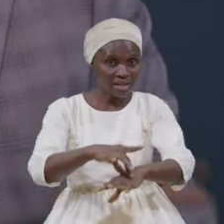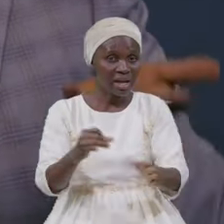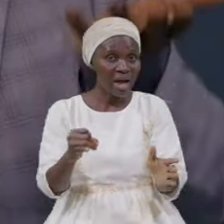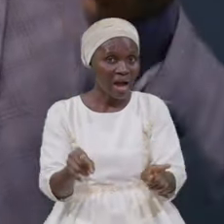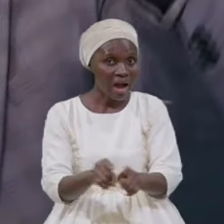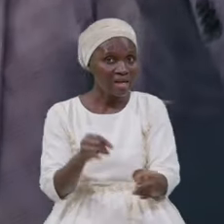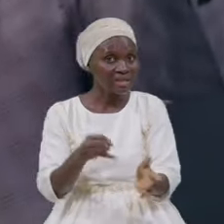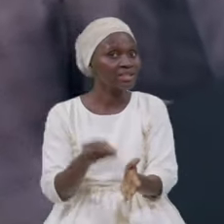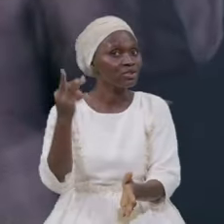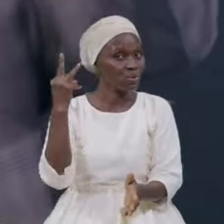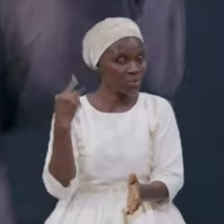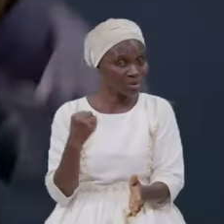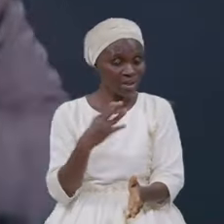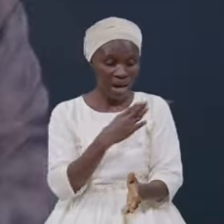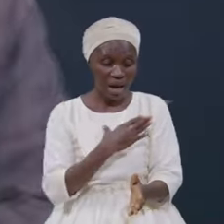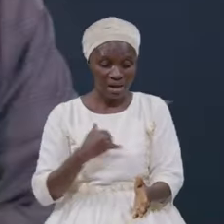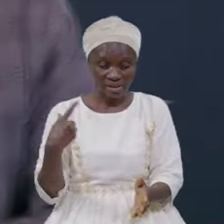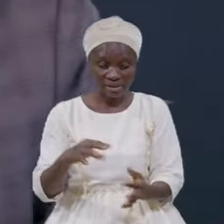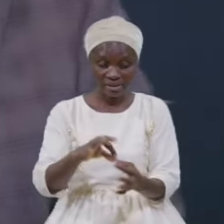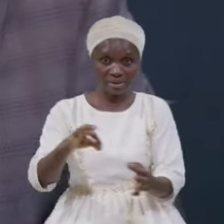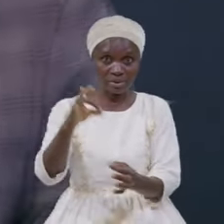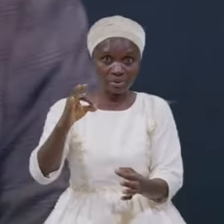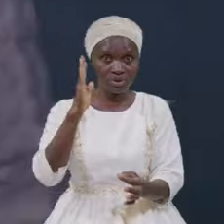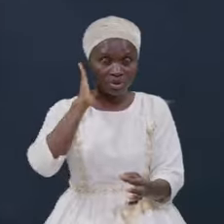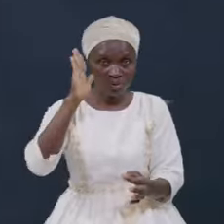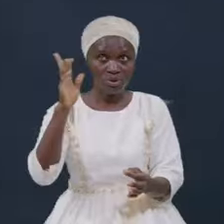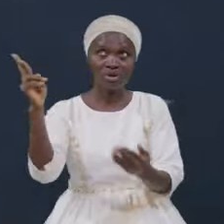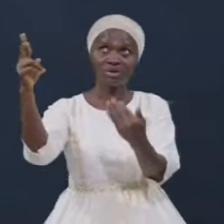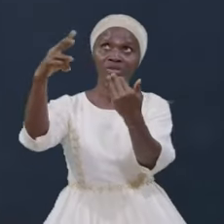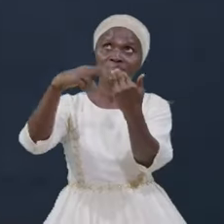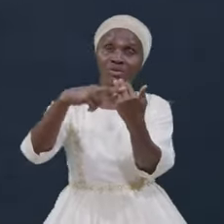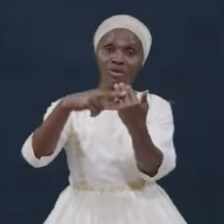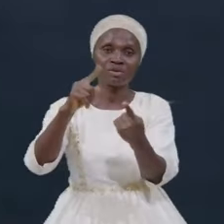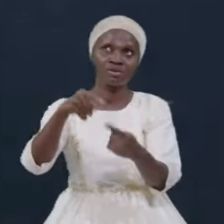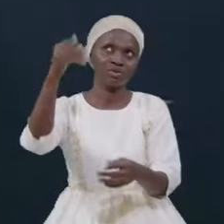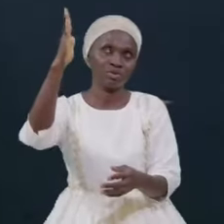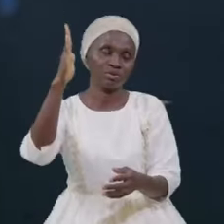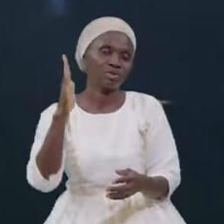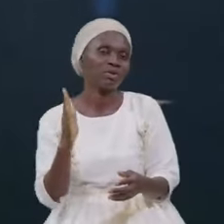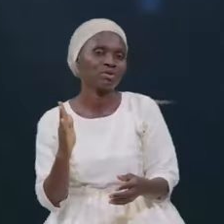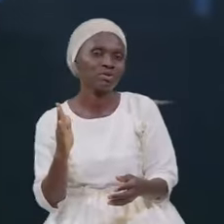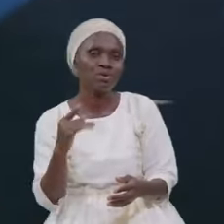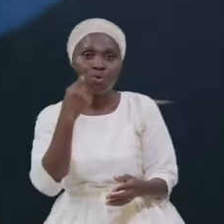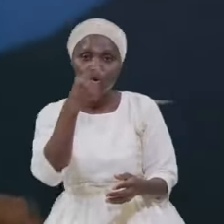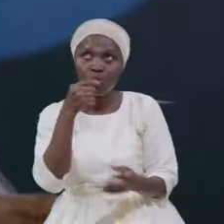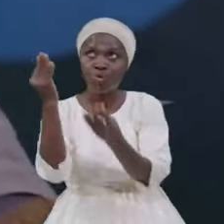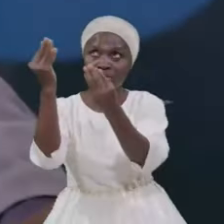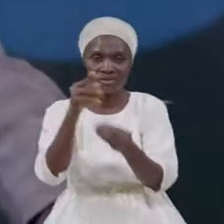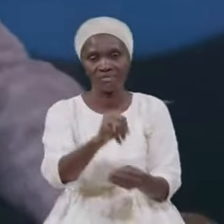l'esprit retourne à Dieu qui l'a donné. C'est ce dont nous parlons